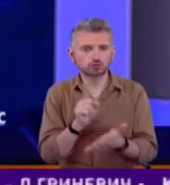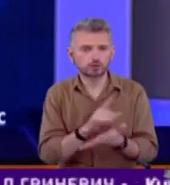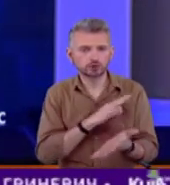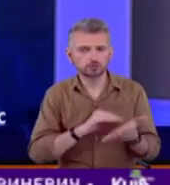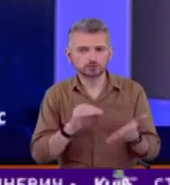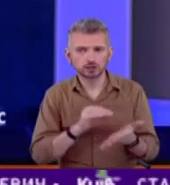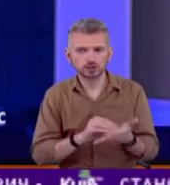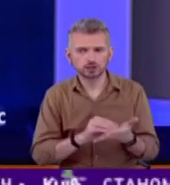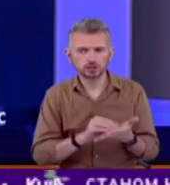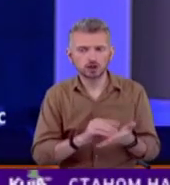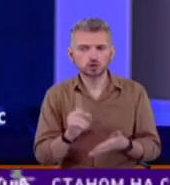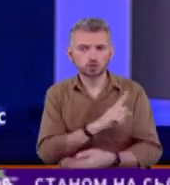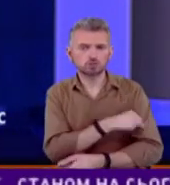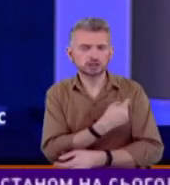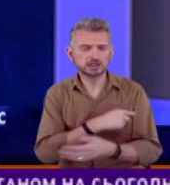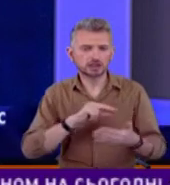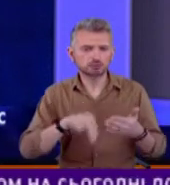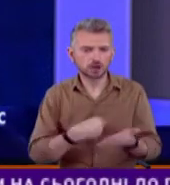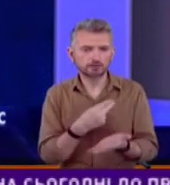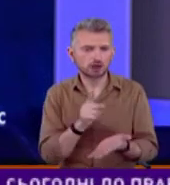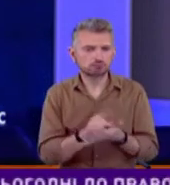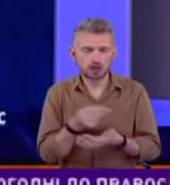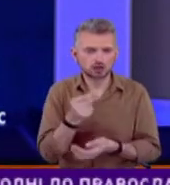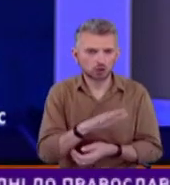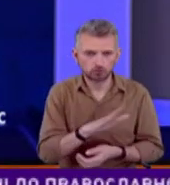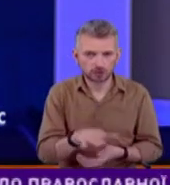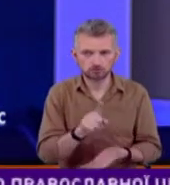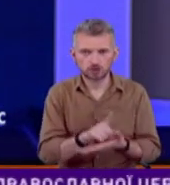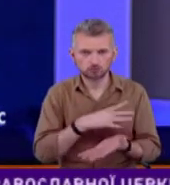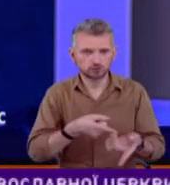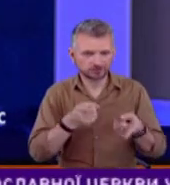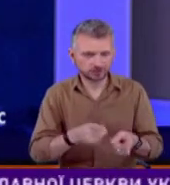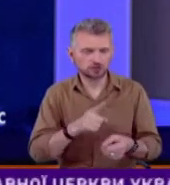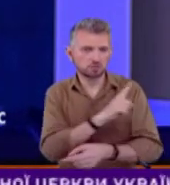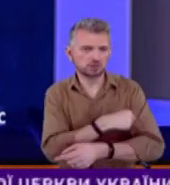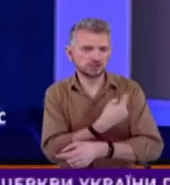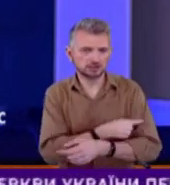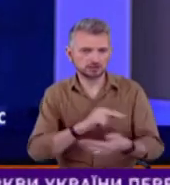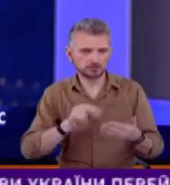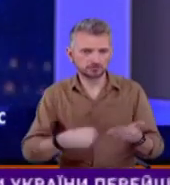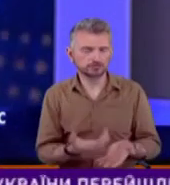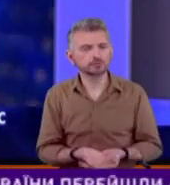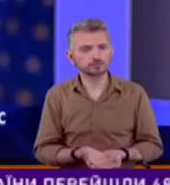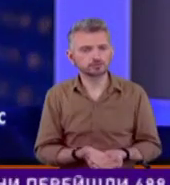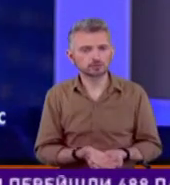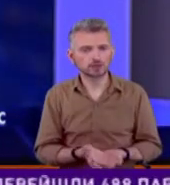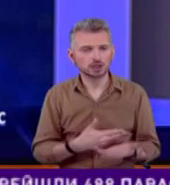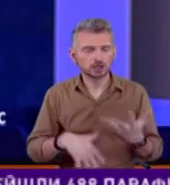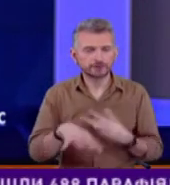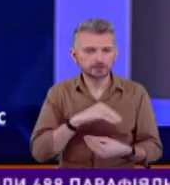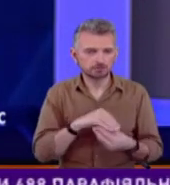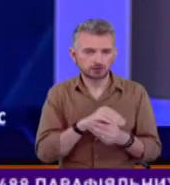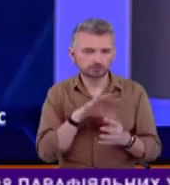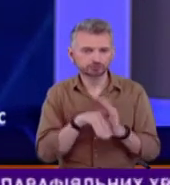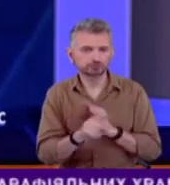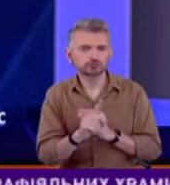зазначено, як в Європі. Що медицинська справка, вона має не куплятися, це має бути дійсно медицинський відбір зі всіма